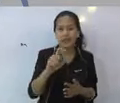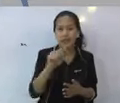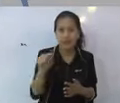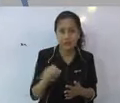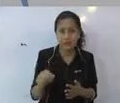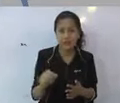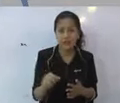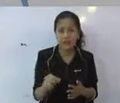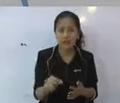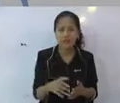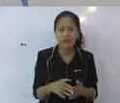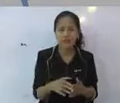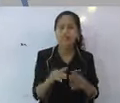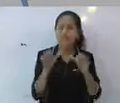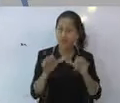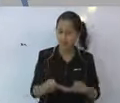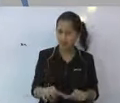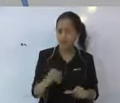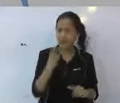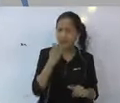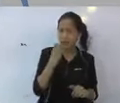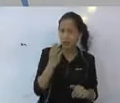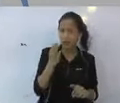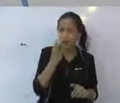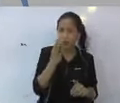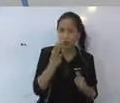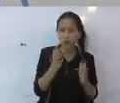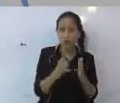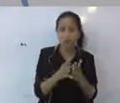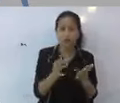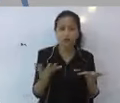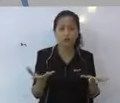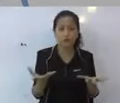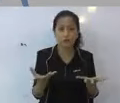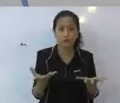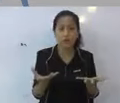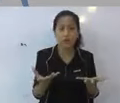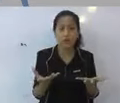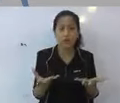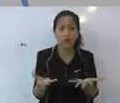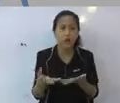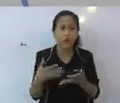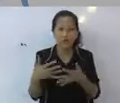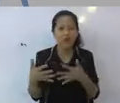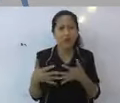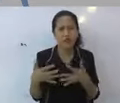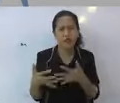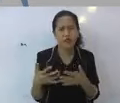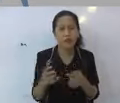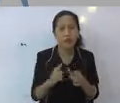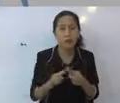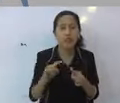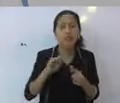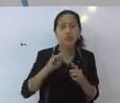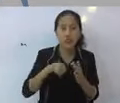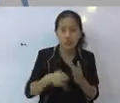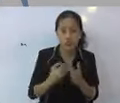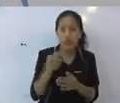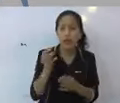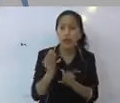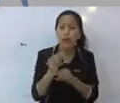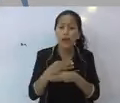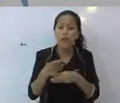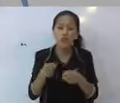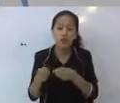food, hindi mo talaga ano to, hindi mo na kinakailangan ito. Kasi meron talagang hindi processed na